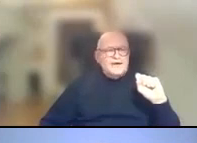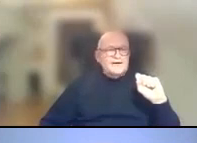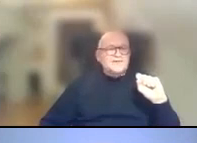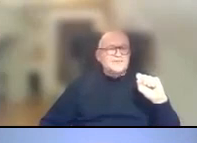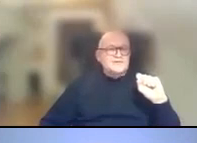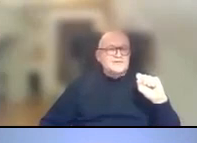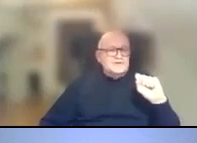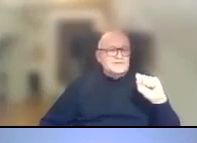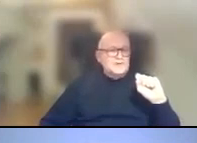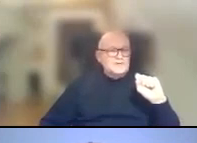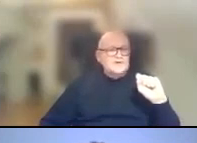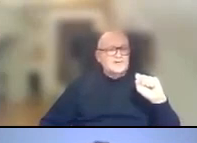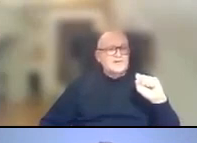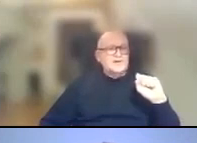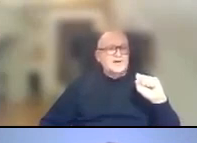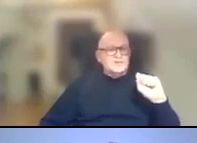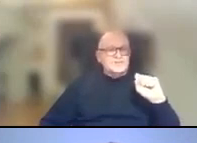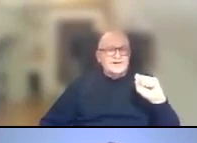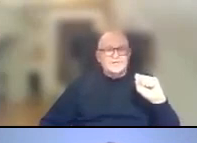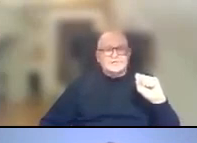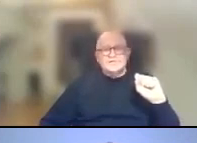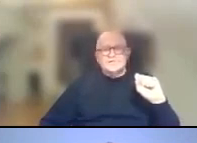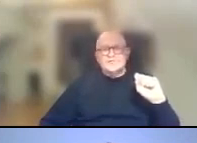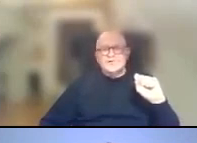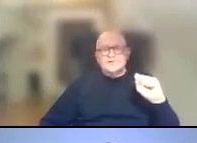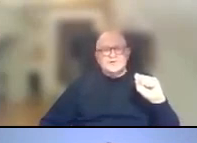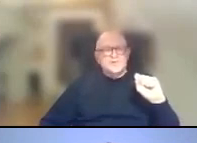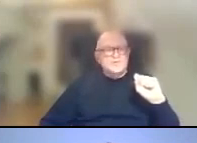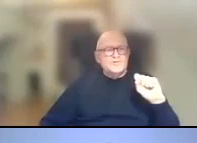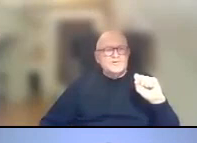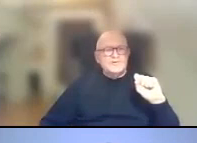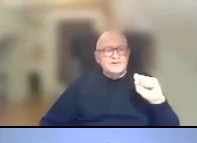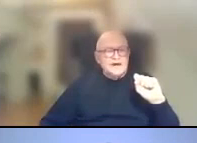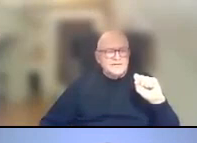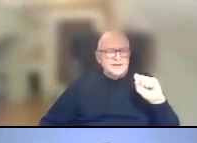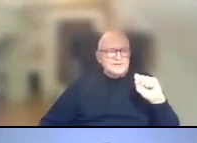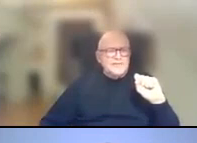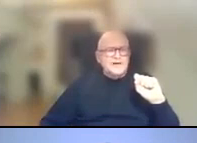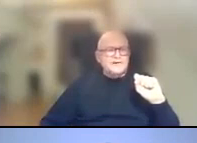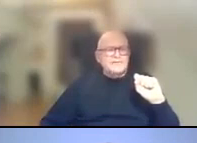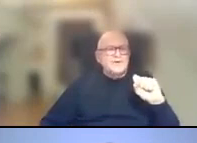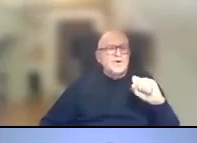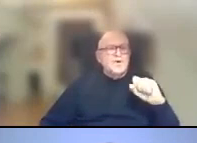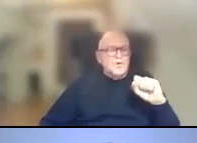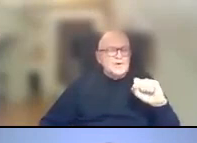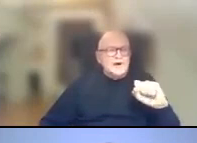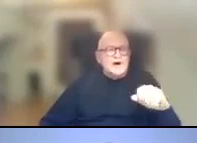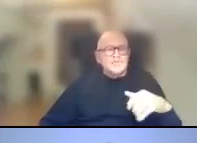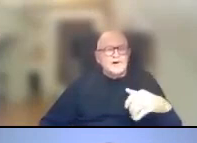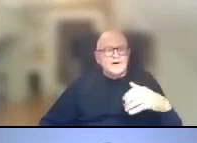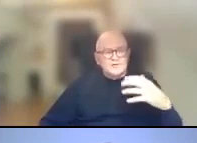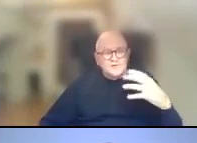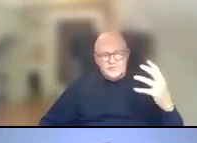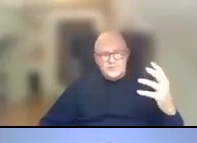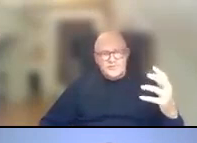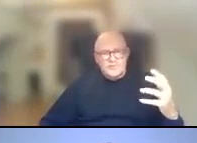Typische Einlassungen sind, ich wollte Ihnen in Ihrer ausweglosen Situation Leid ersparen, oder